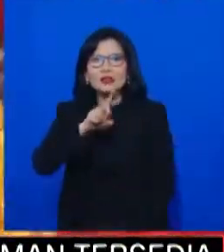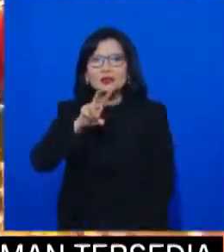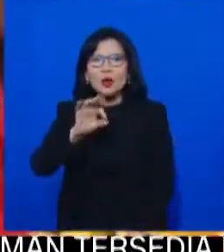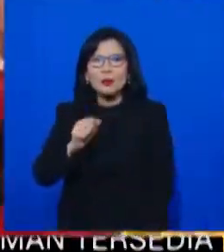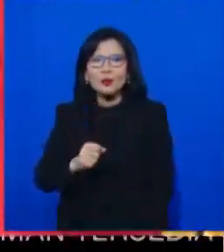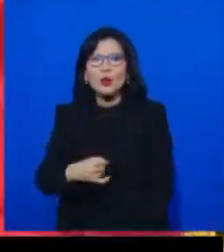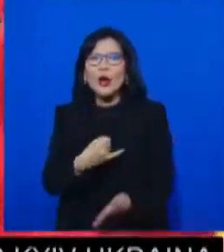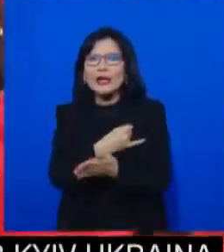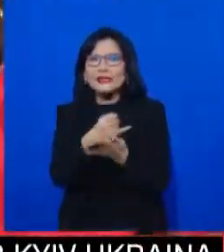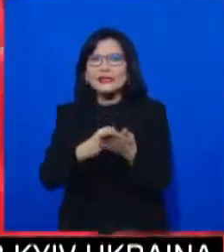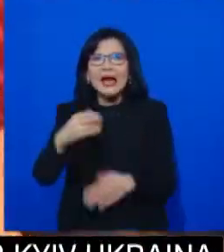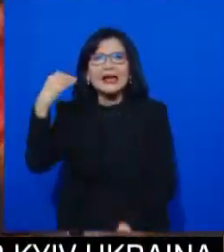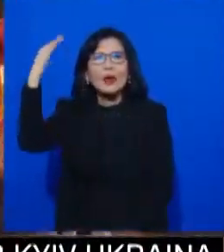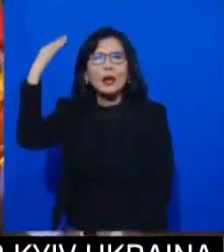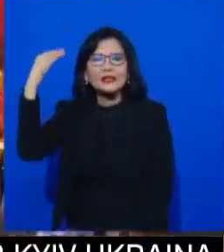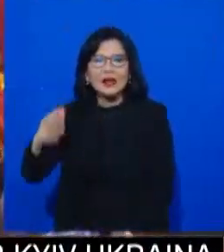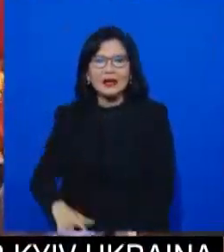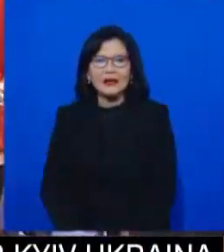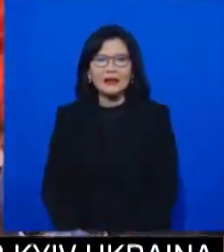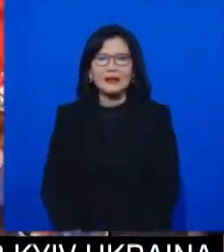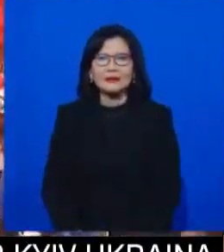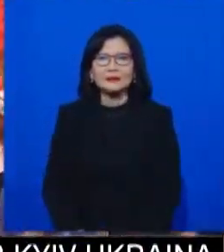sisingaan dewasa.